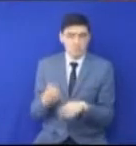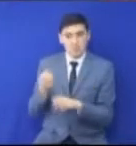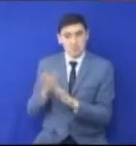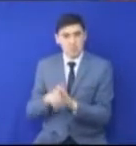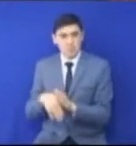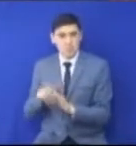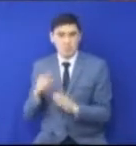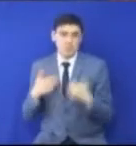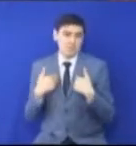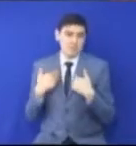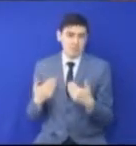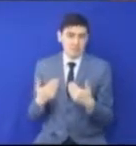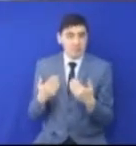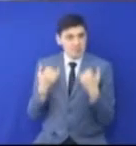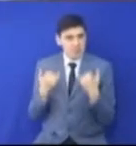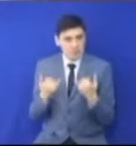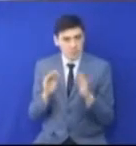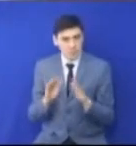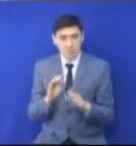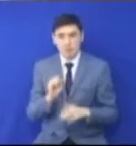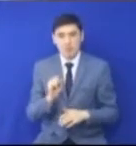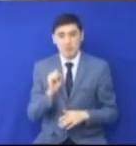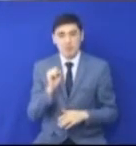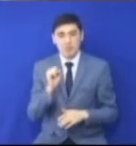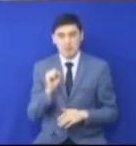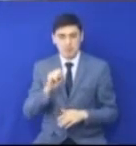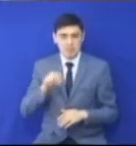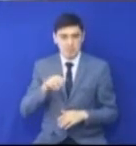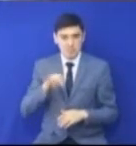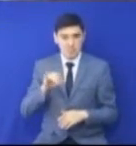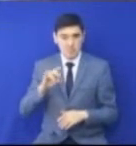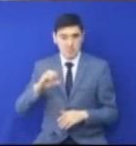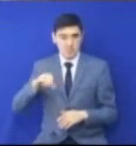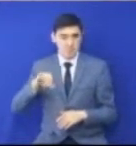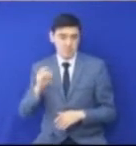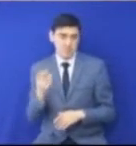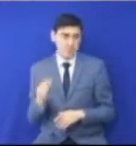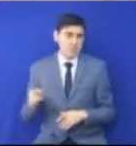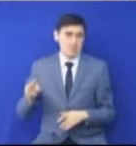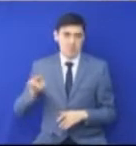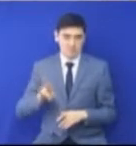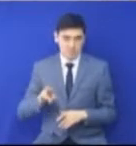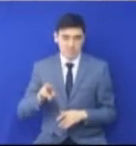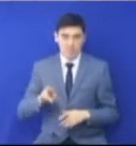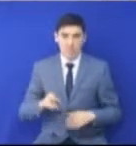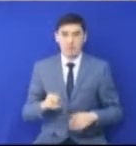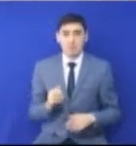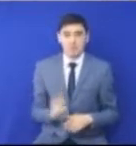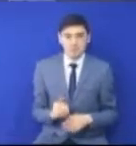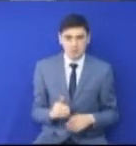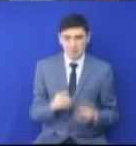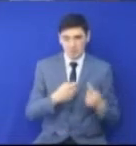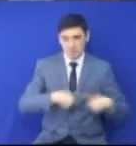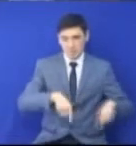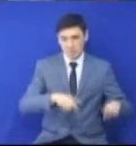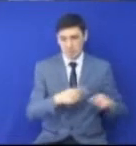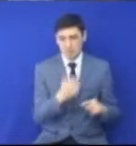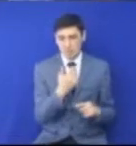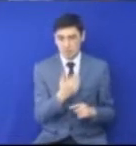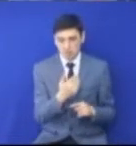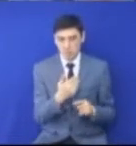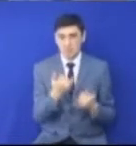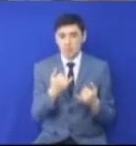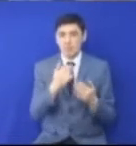ұсынылған. Әзірге ол әкімшілікке қарайды. Сонымен қатар сессия барысында нәтижелі жұмыспен қамту және жаппай кәсіпкерлікті дамыту бағдарламасының